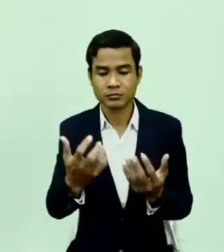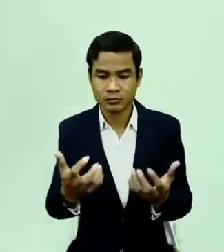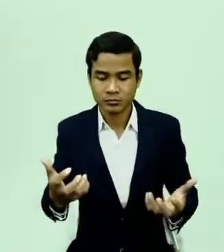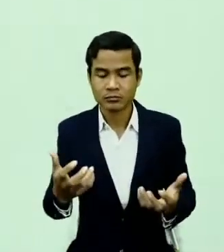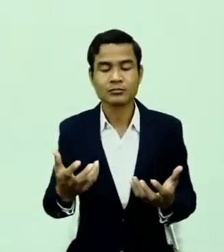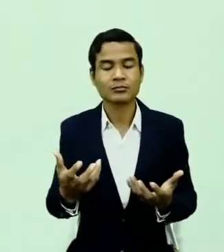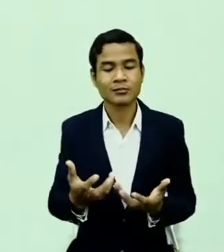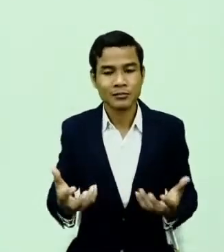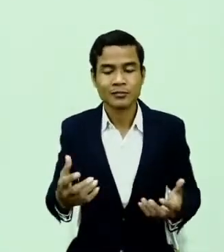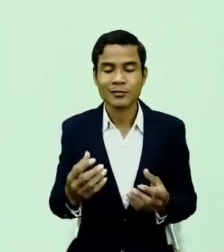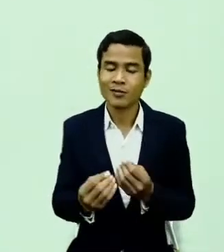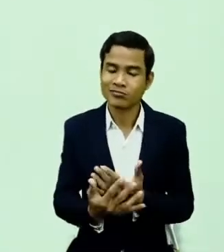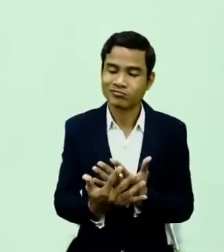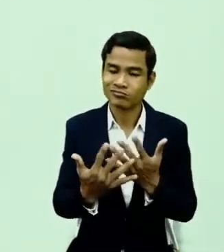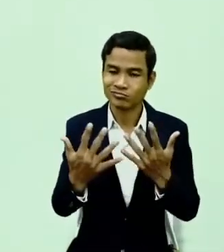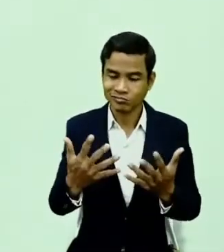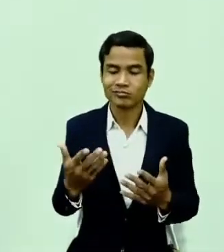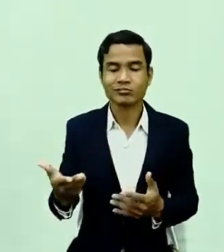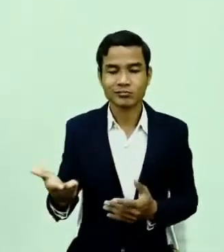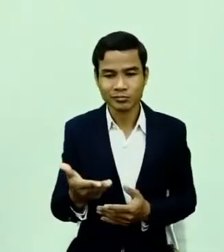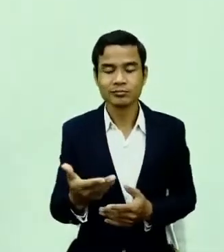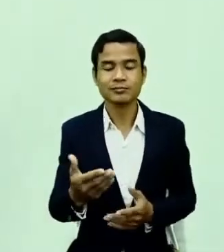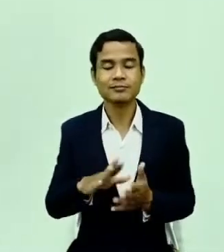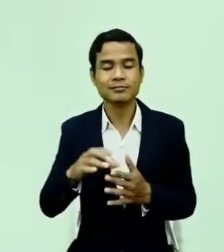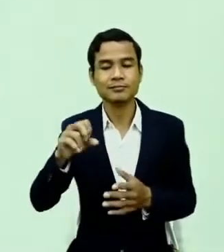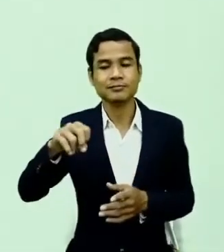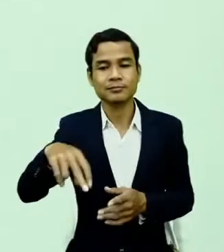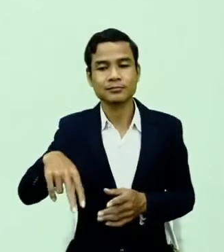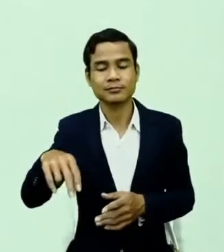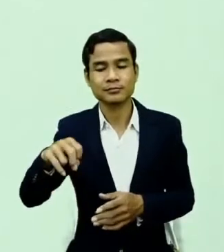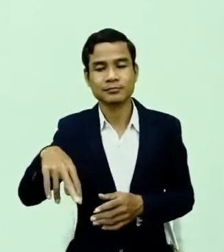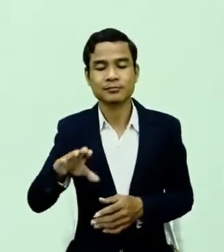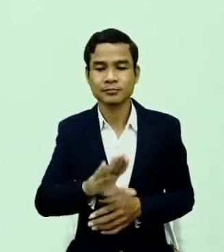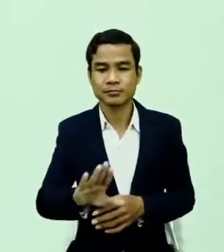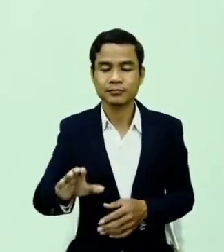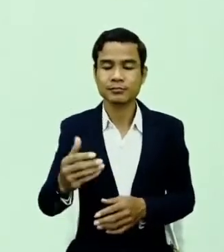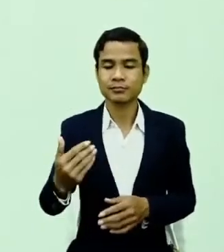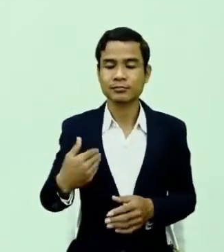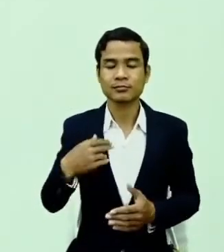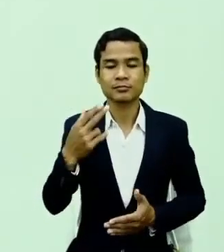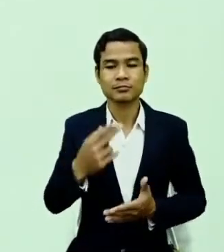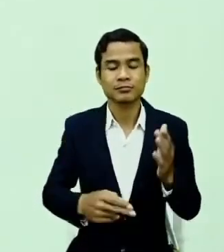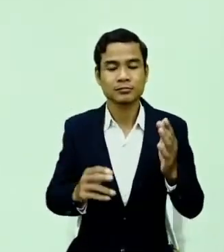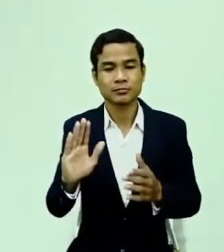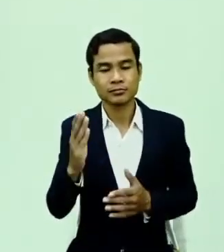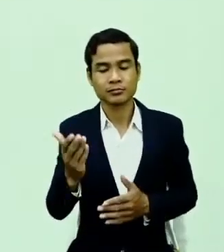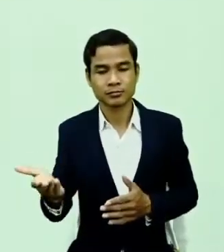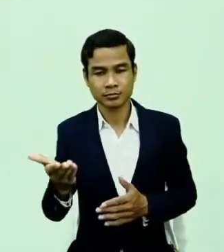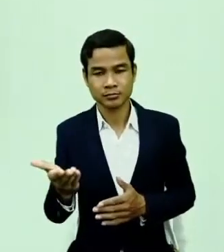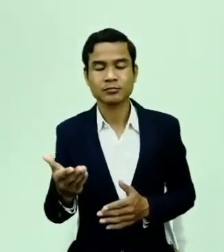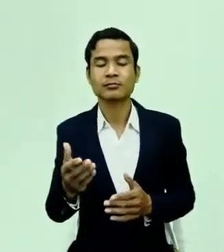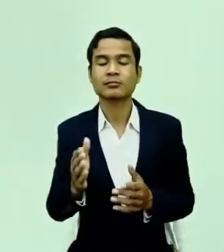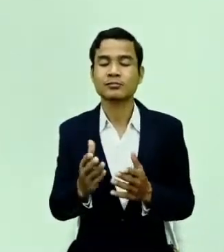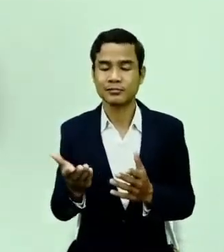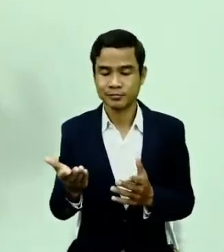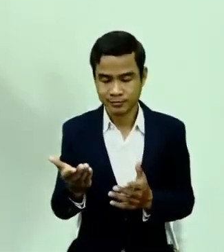របររឿងរ៉ាវជាច្រើនចាតើតម្រូវការរបស់កូននោះមានអីខ្លះចា